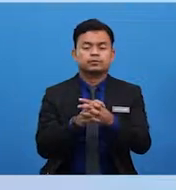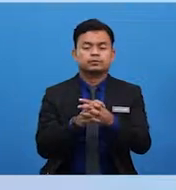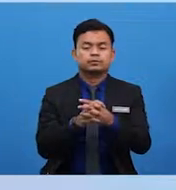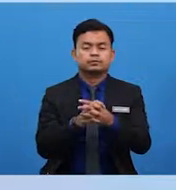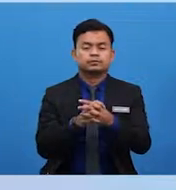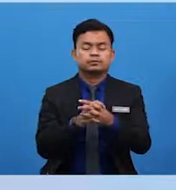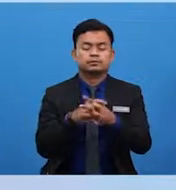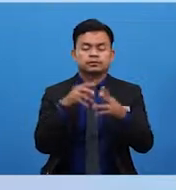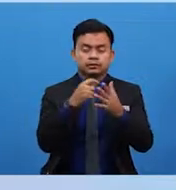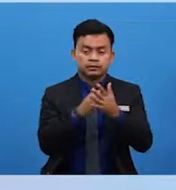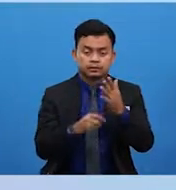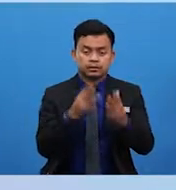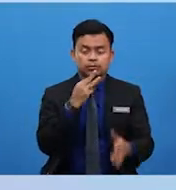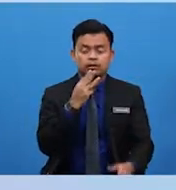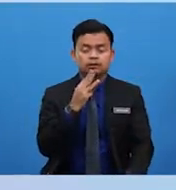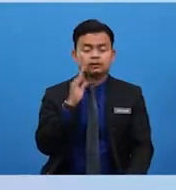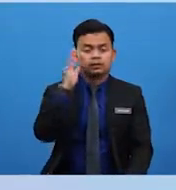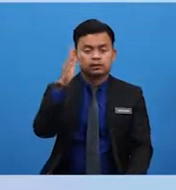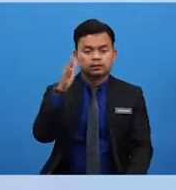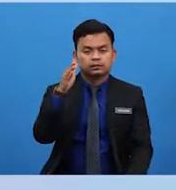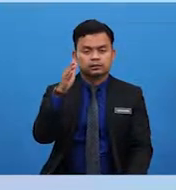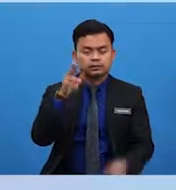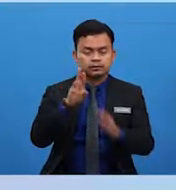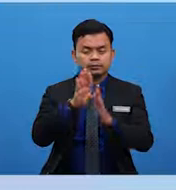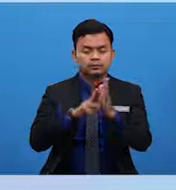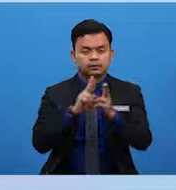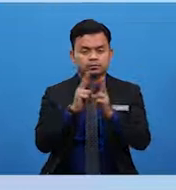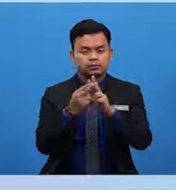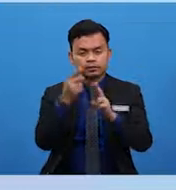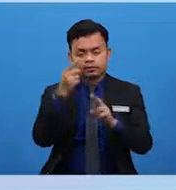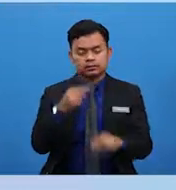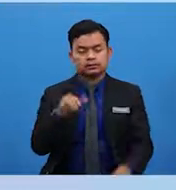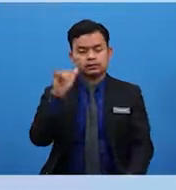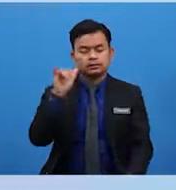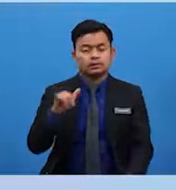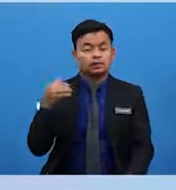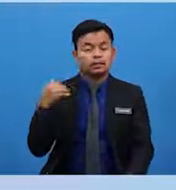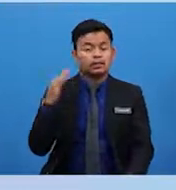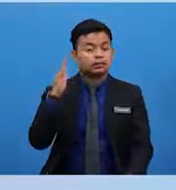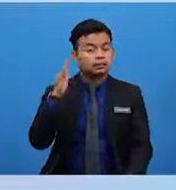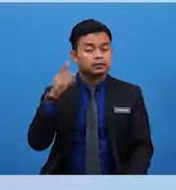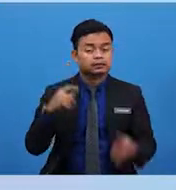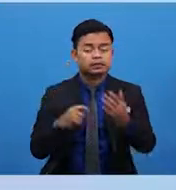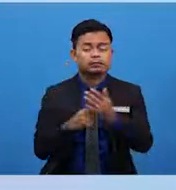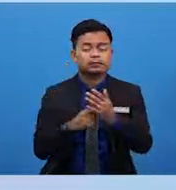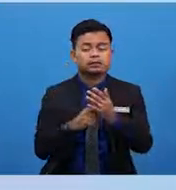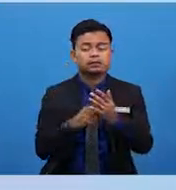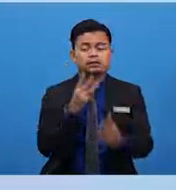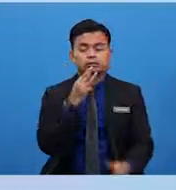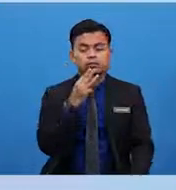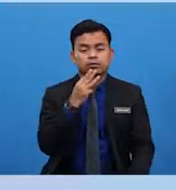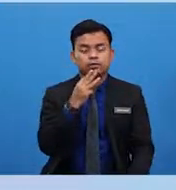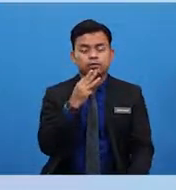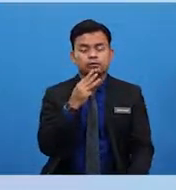nilai warna boleh diubah dengan menambahkan warna putih atau warna hitam untuk membezakan nilai-nilai dalam